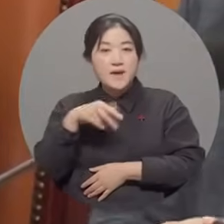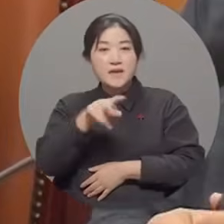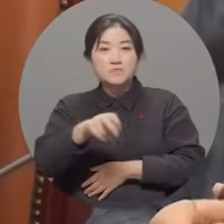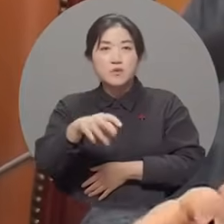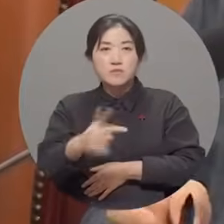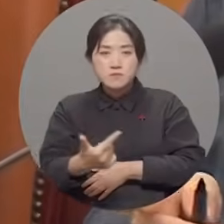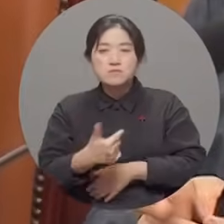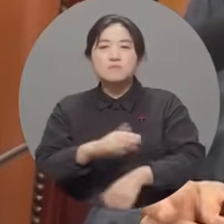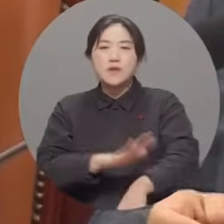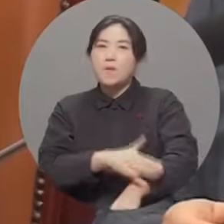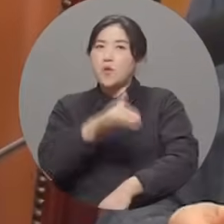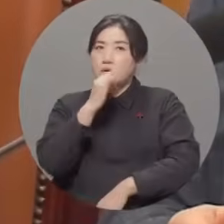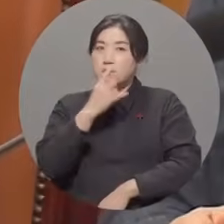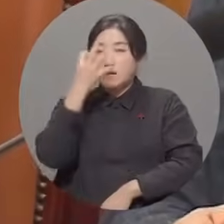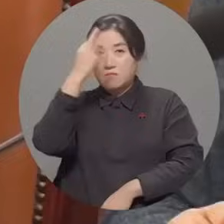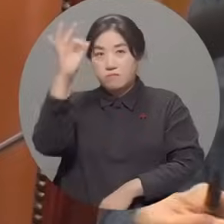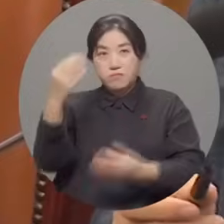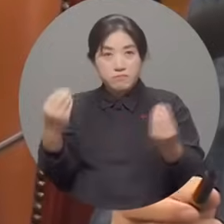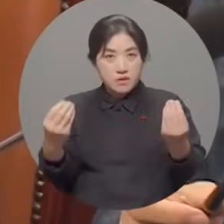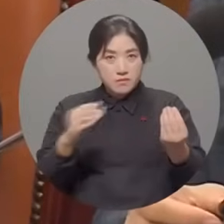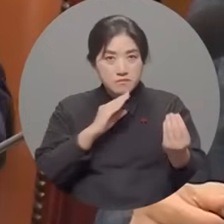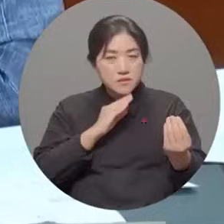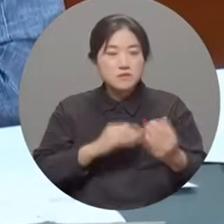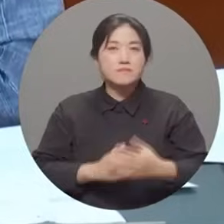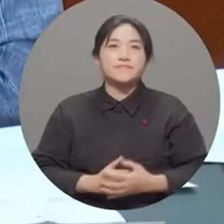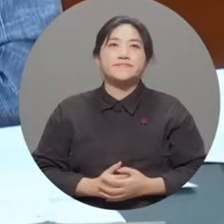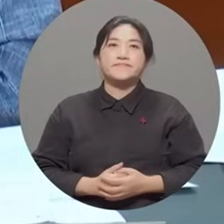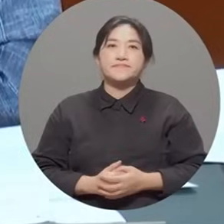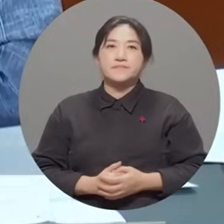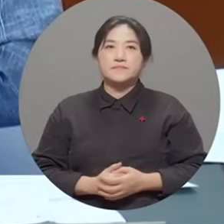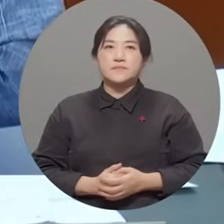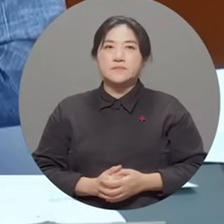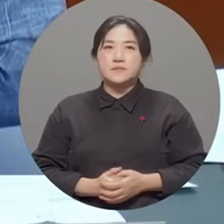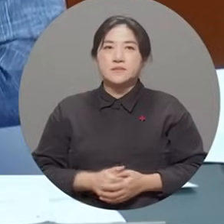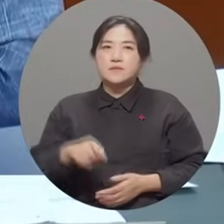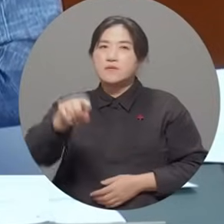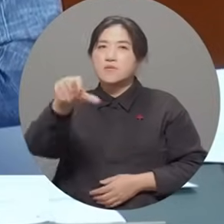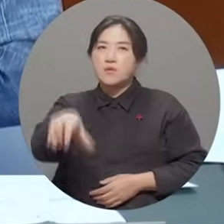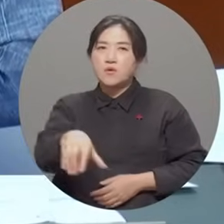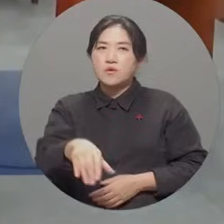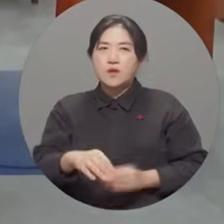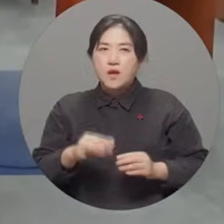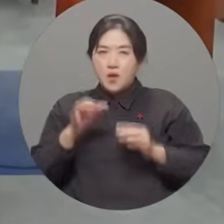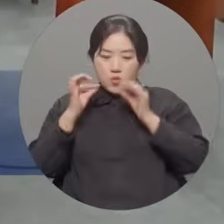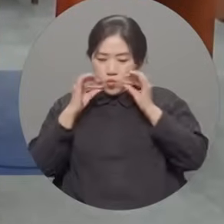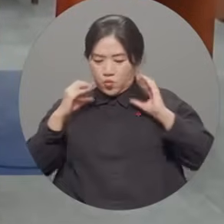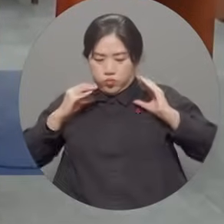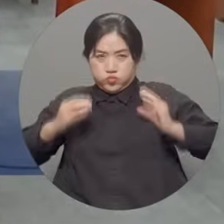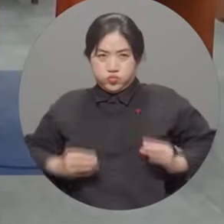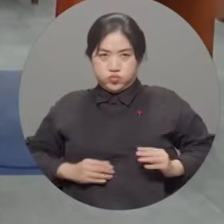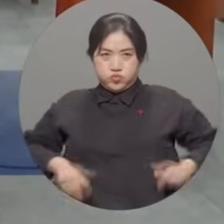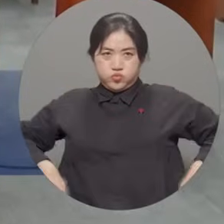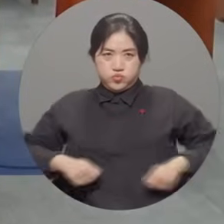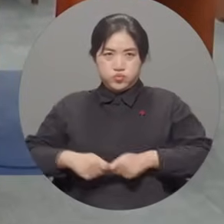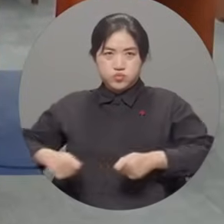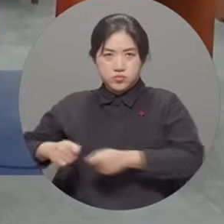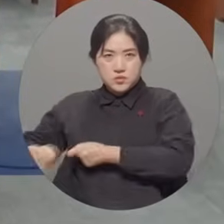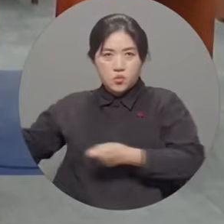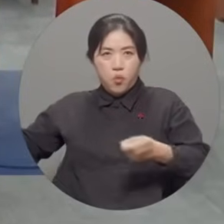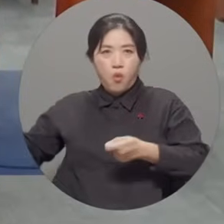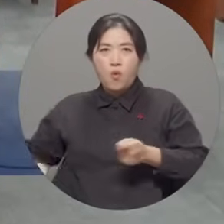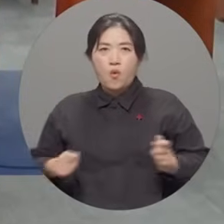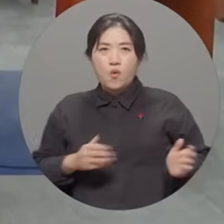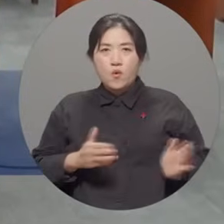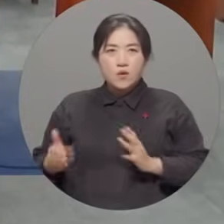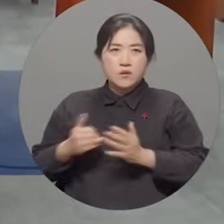사단장에게 책임이 있다고 인정했던 부분입니다. 현장에서 구명조끼나 로프를